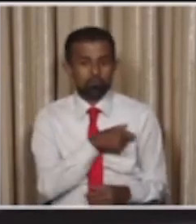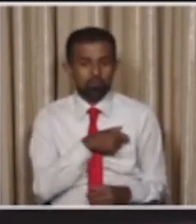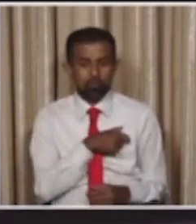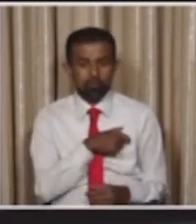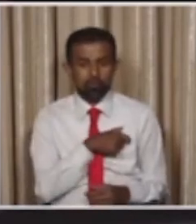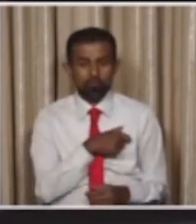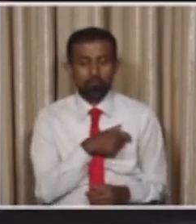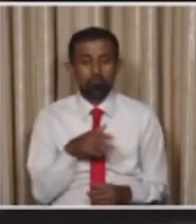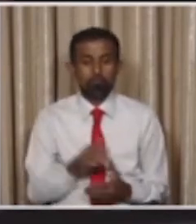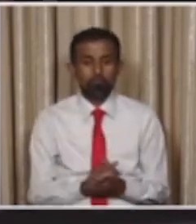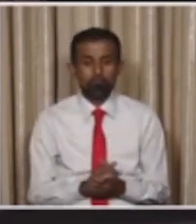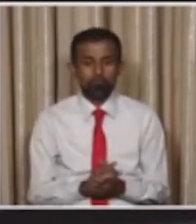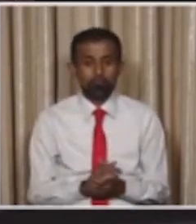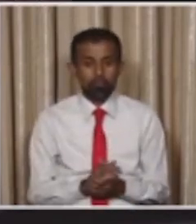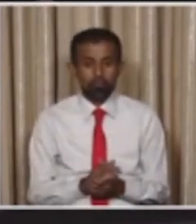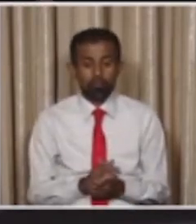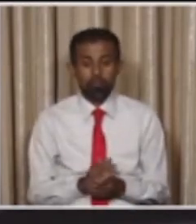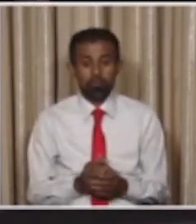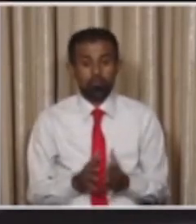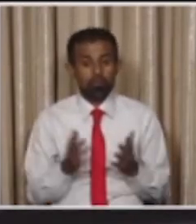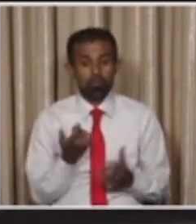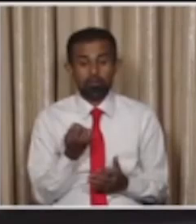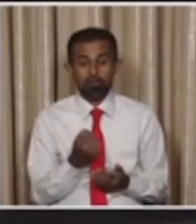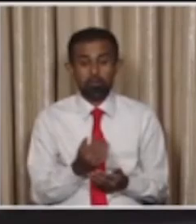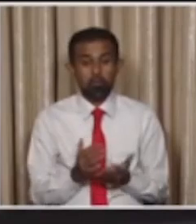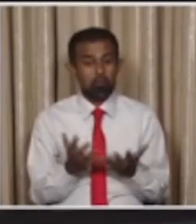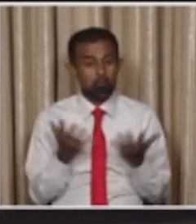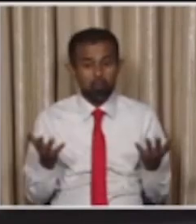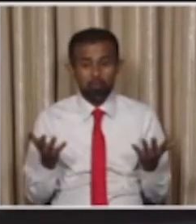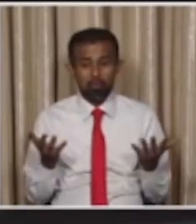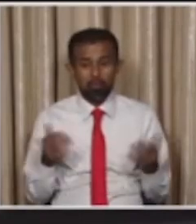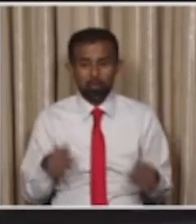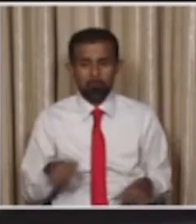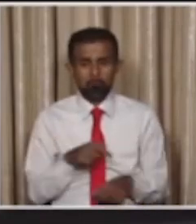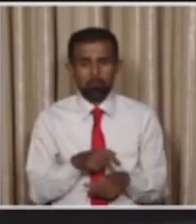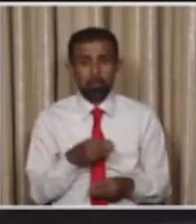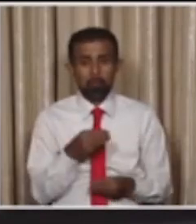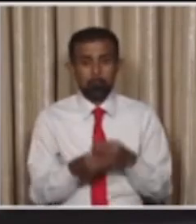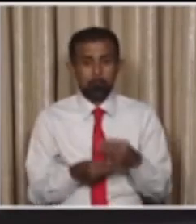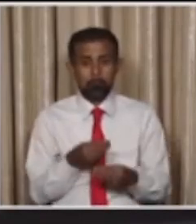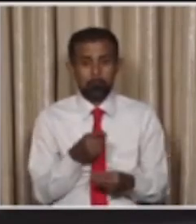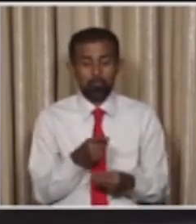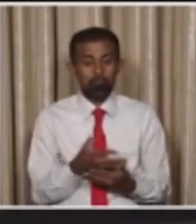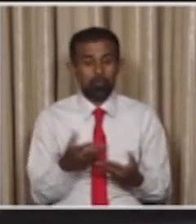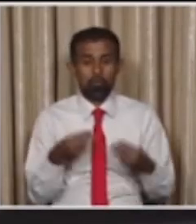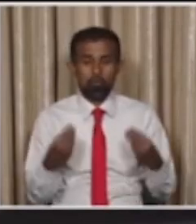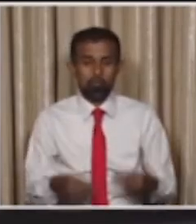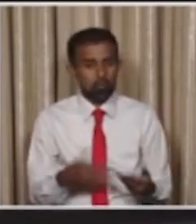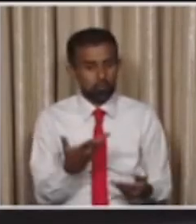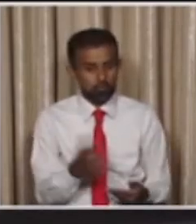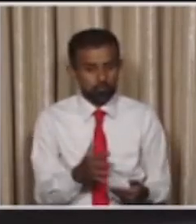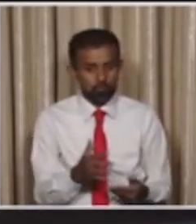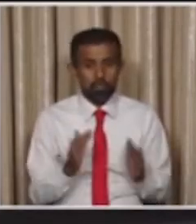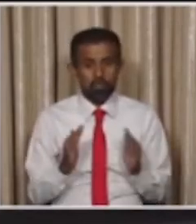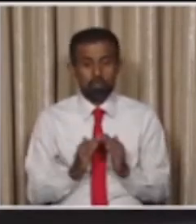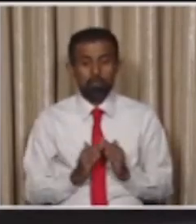මේ විශේෂයෙන්ම ඒකට දැවැන්ත මුදල් ප්‍රබලයක්. දැන් අපි මේ වෙනකොට ව්‍යාපාර වලට විශාල හානියක් සිදු වෙලා තියෙනවා.